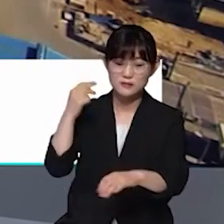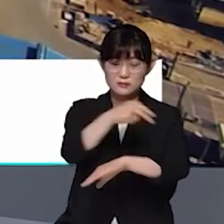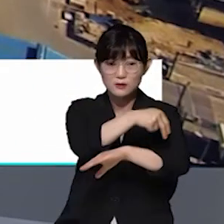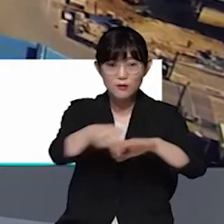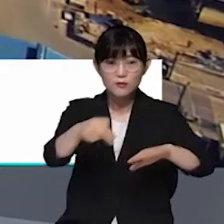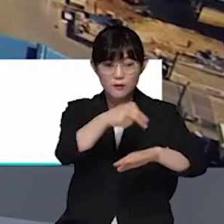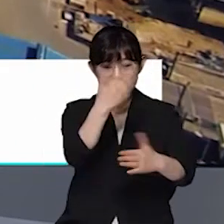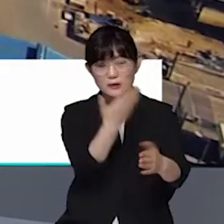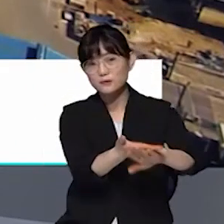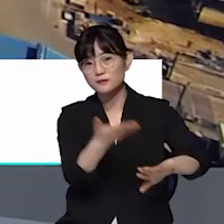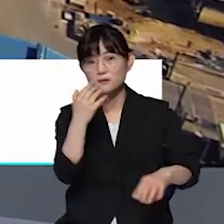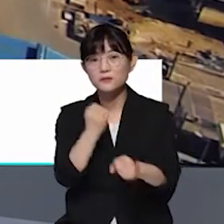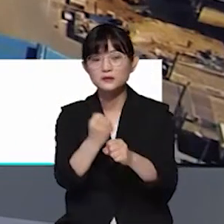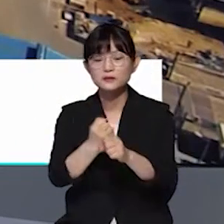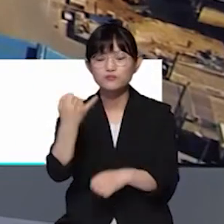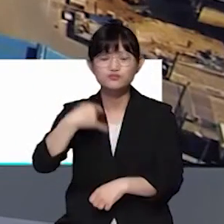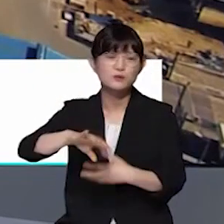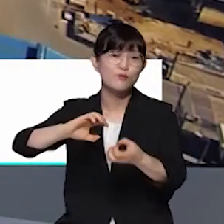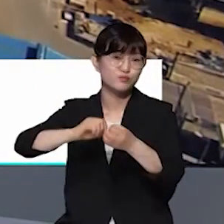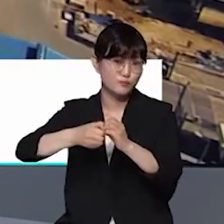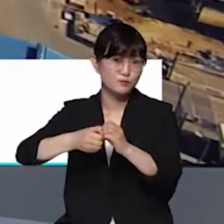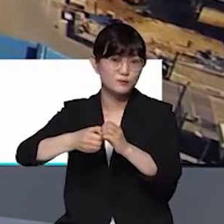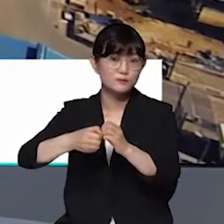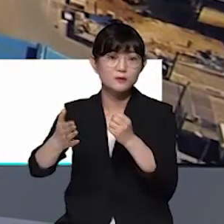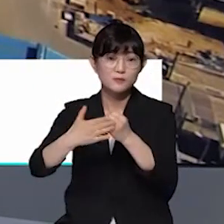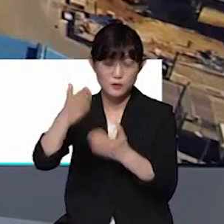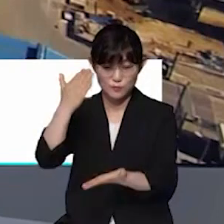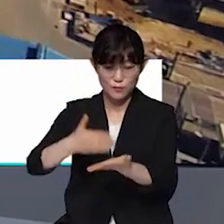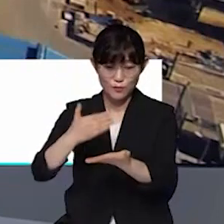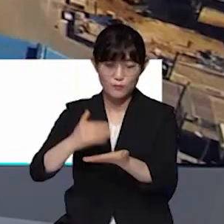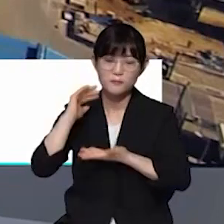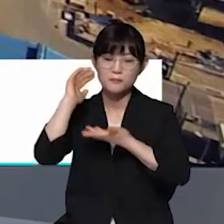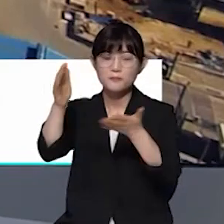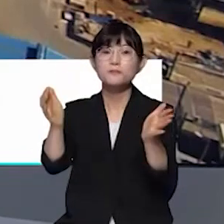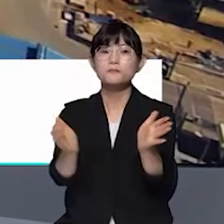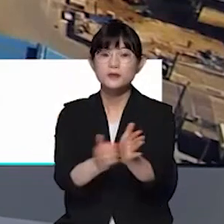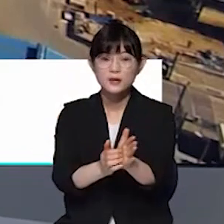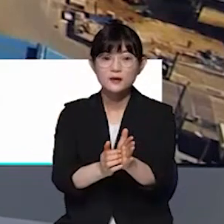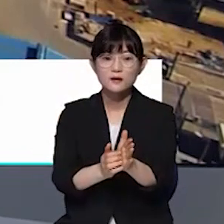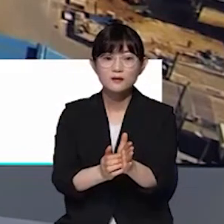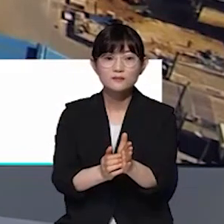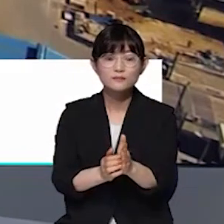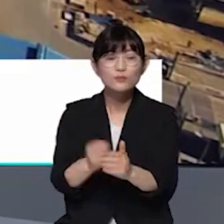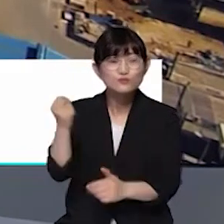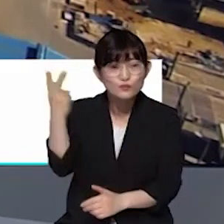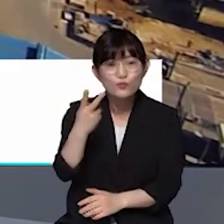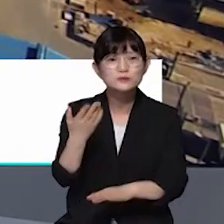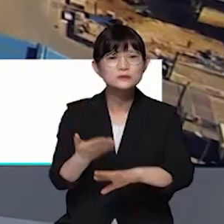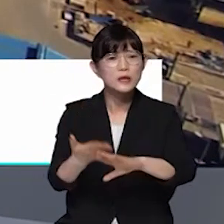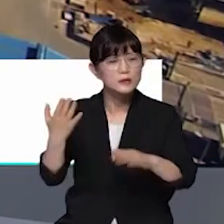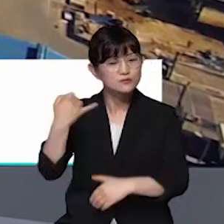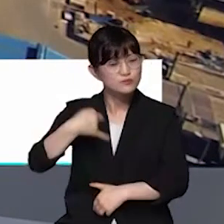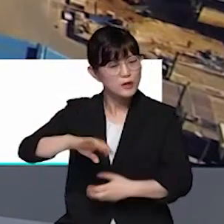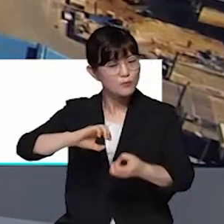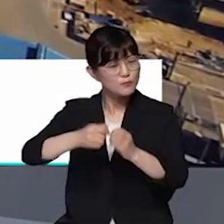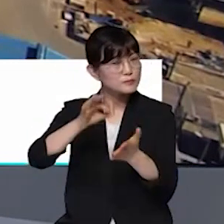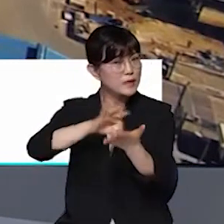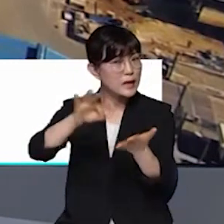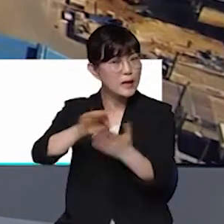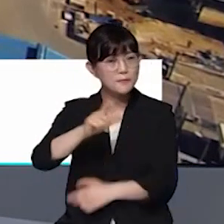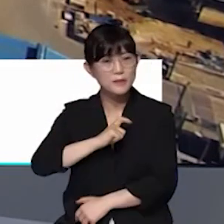설계와 다르게 제작된 불량 부품 때문이었다는 소식 전해드렸는데요. 또 다른 불량 부품 가능성이